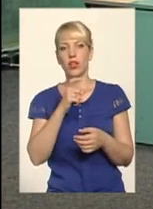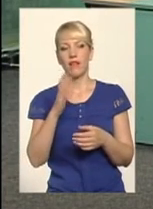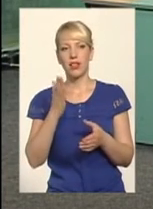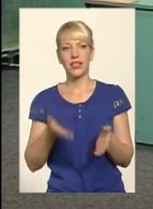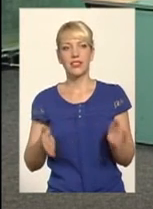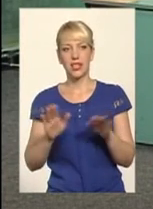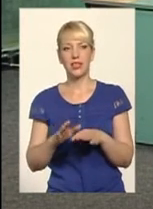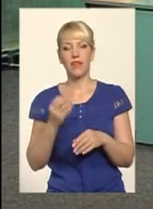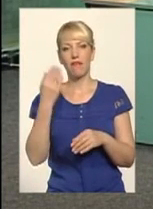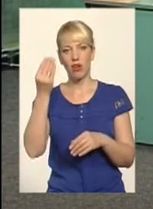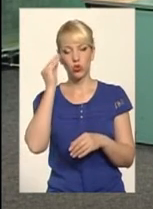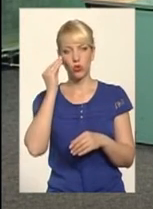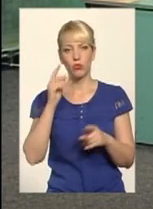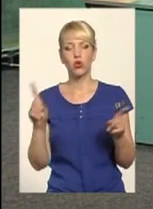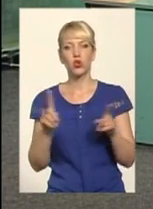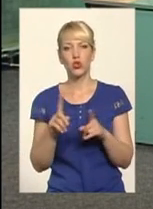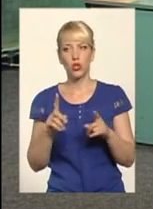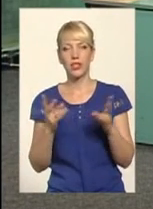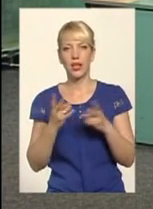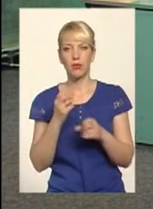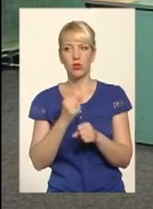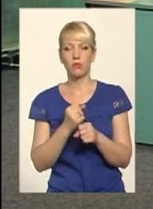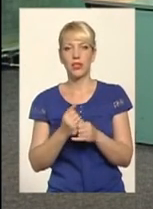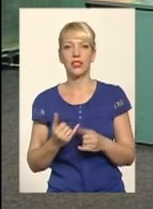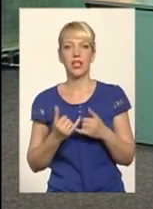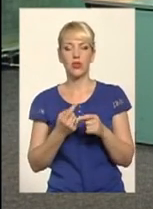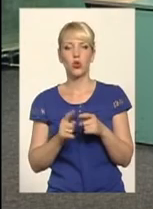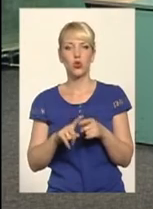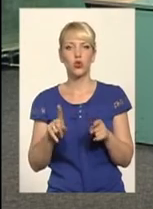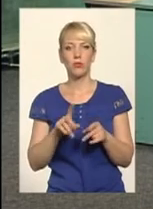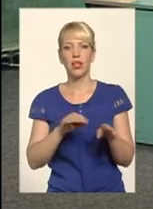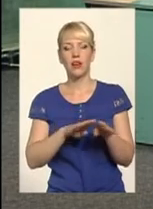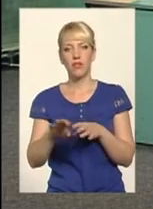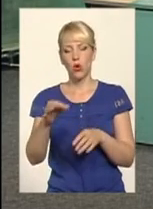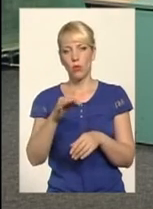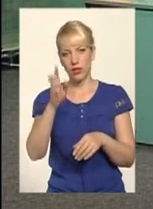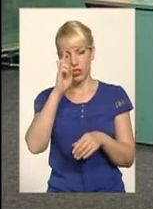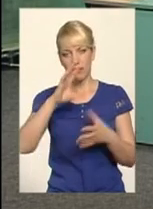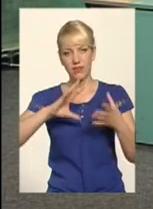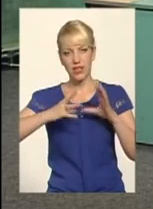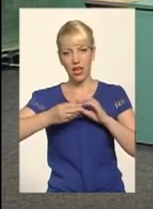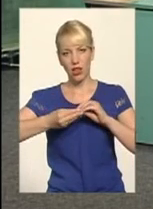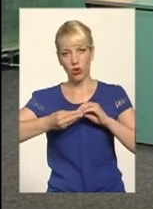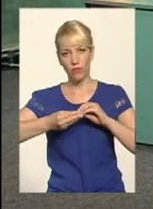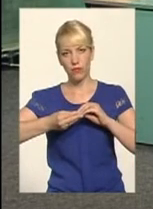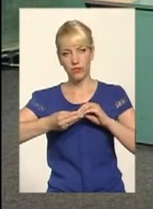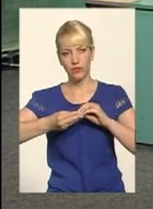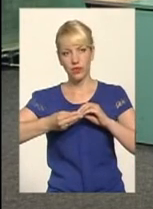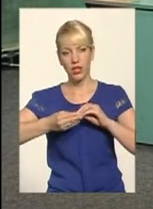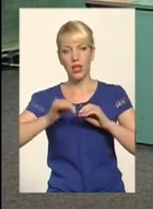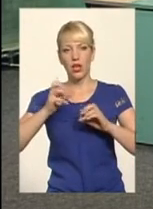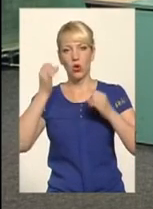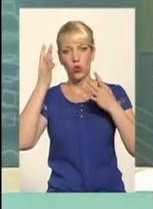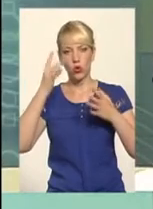хвилина, все-таки, на вашу думку, що варто зробити для того, аби на рівні області держави загалом от і